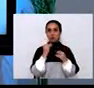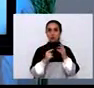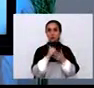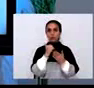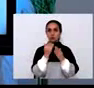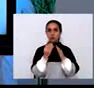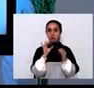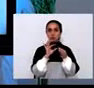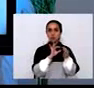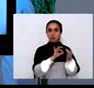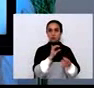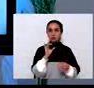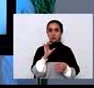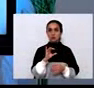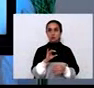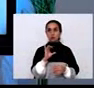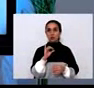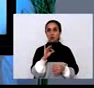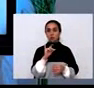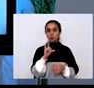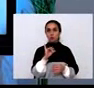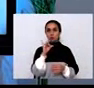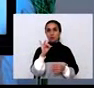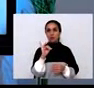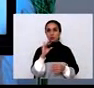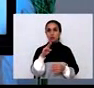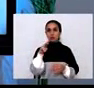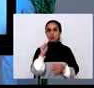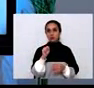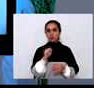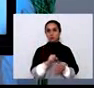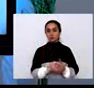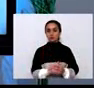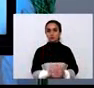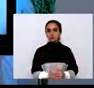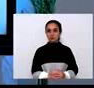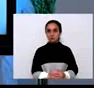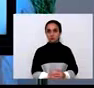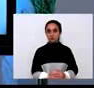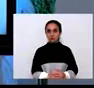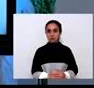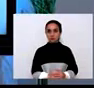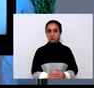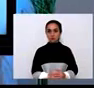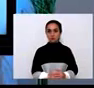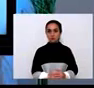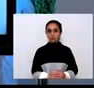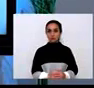всего, соединительные. И, да, в значении и, жили-были старик, да,